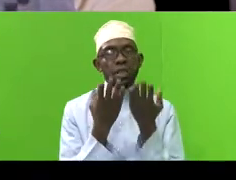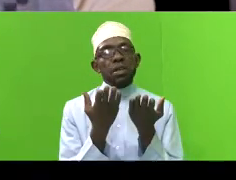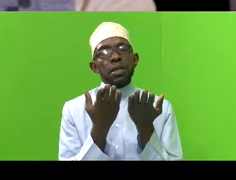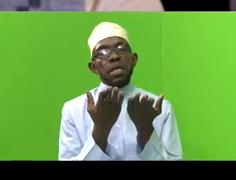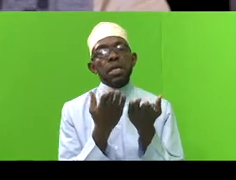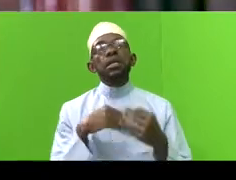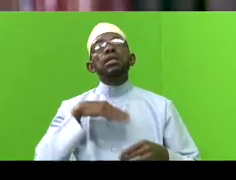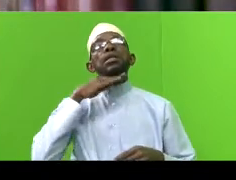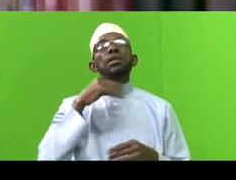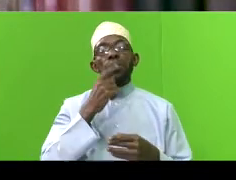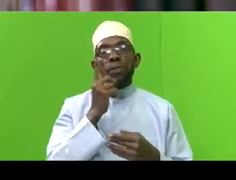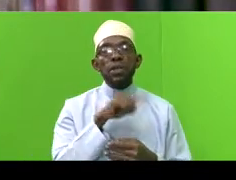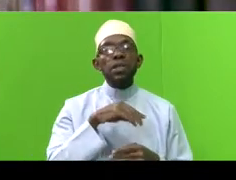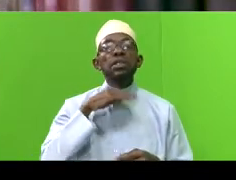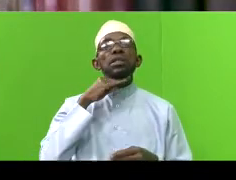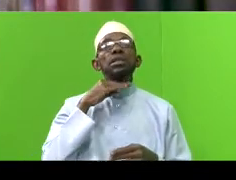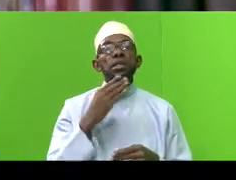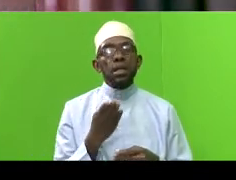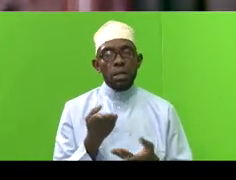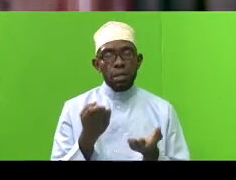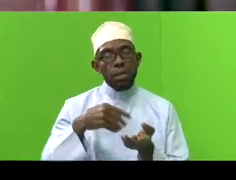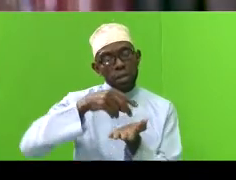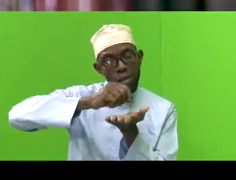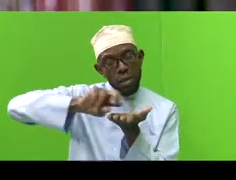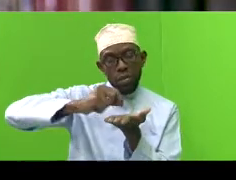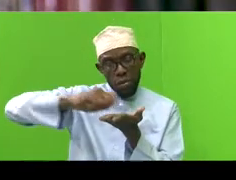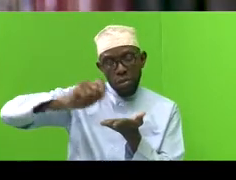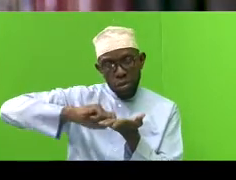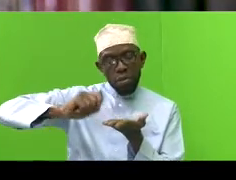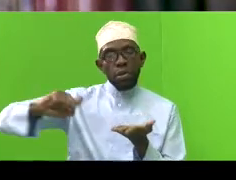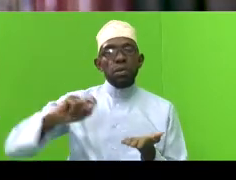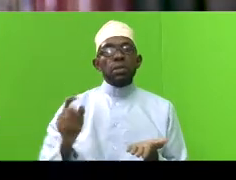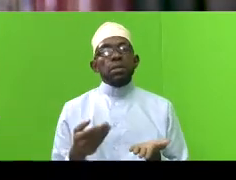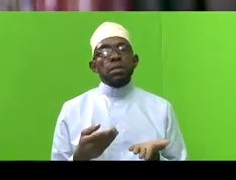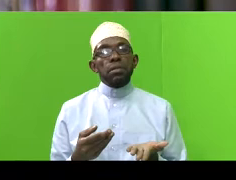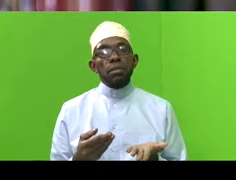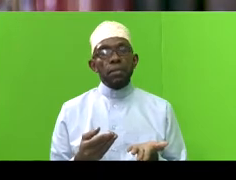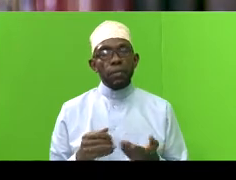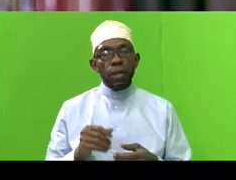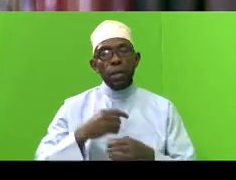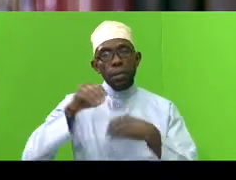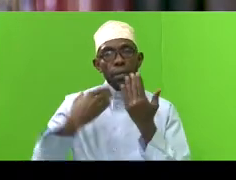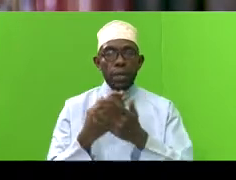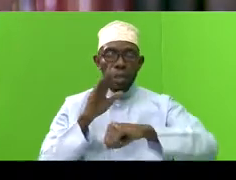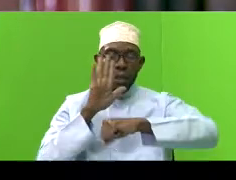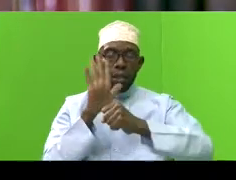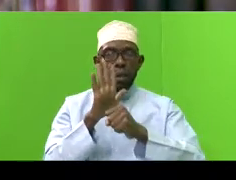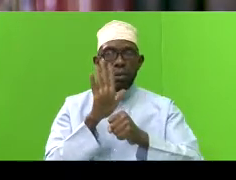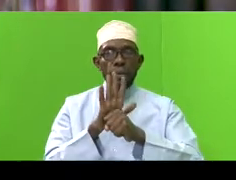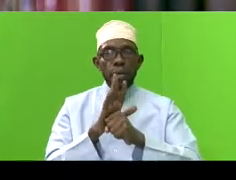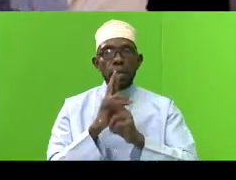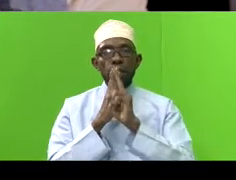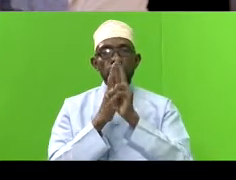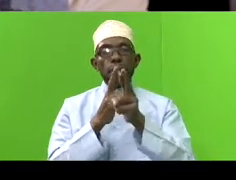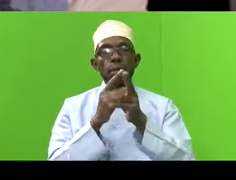fulani amekufa, anaweka. Bank fulani iko hivi, imetokea ajali fulani, anaweka. Sasa tunaosahihisha mara nyingi ni sisi watu ambao tuko katika main